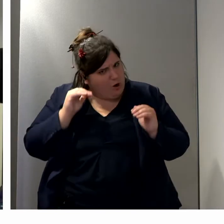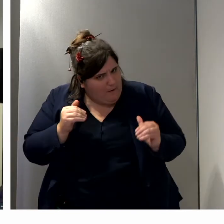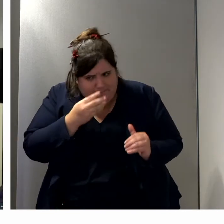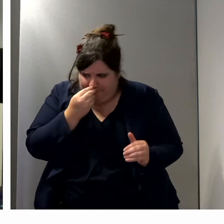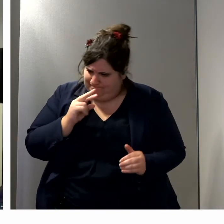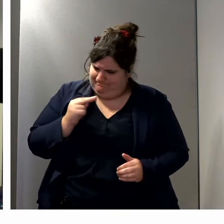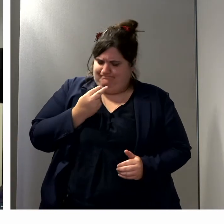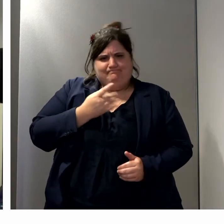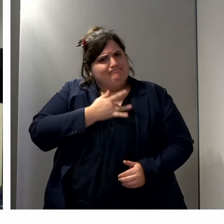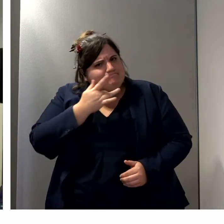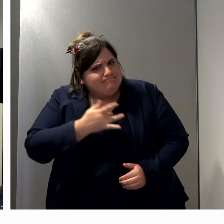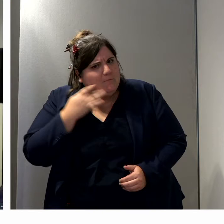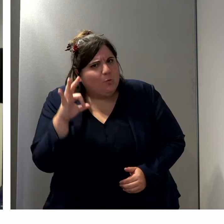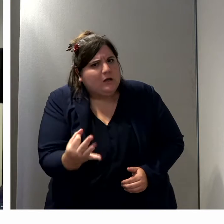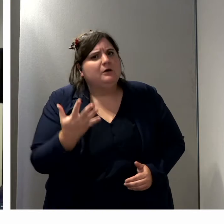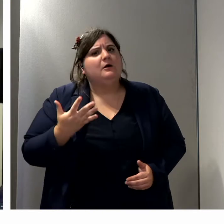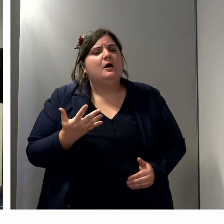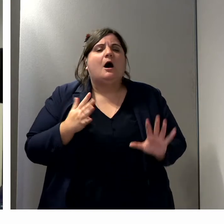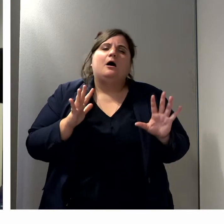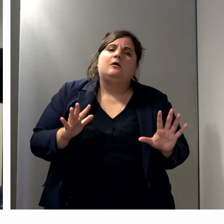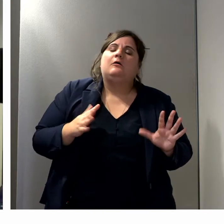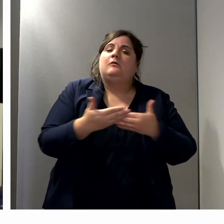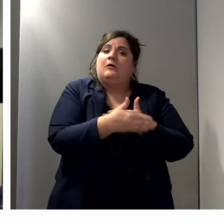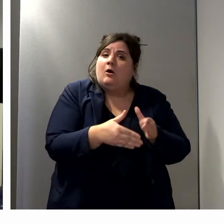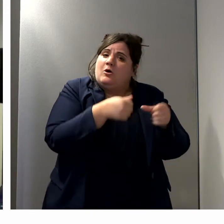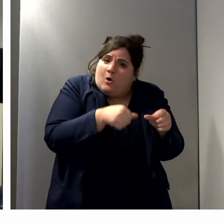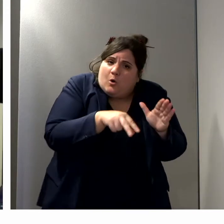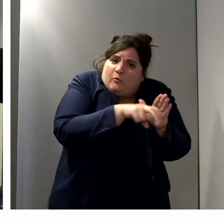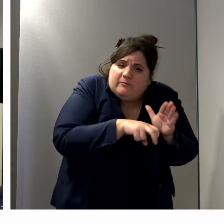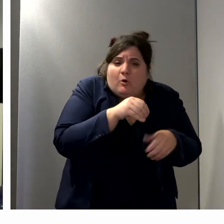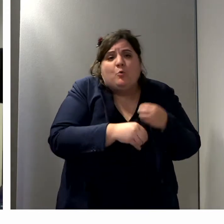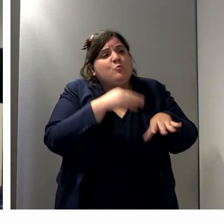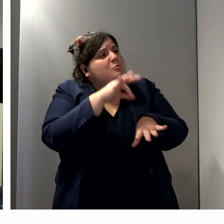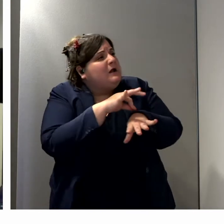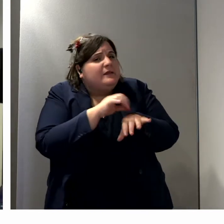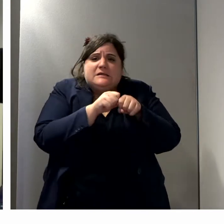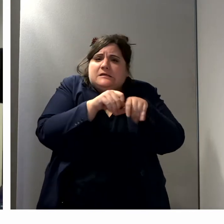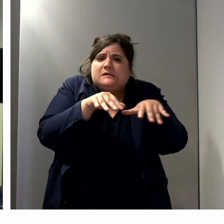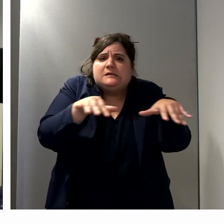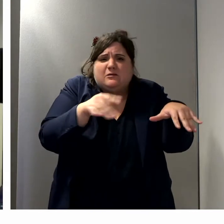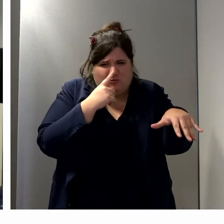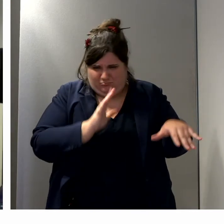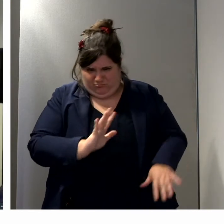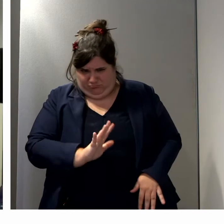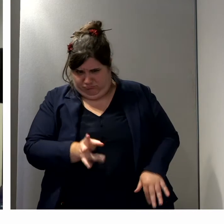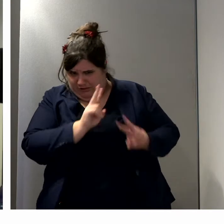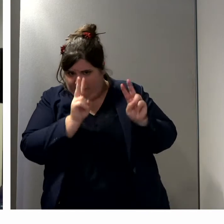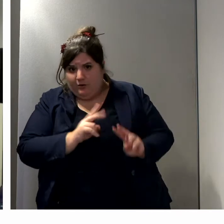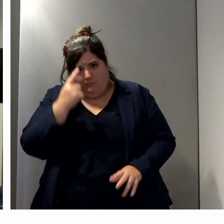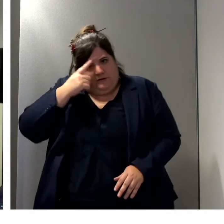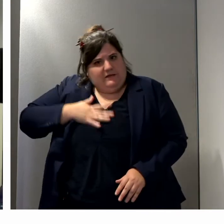tout, sans parler de confinement ni même de pandémie, je pensais que c'était un